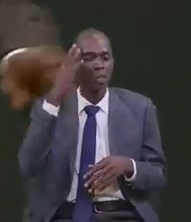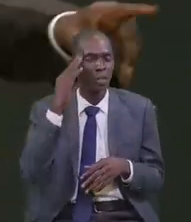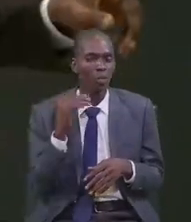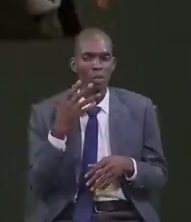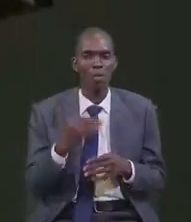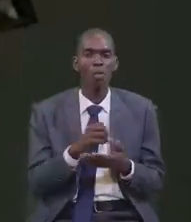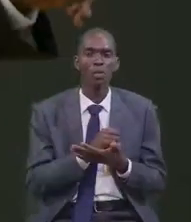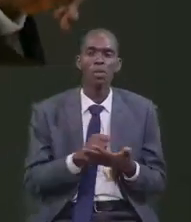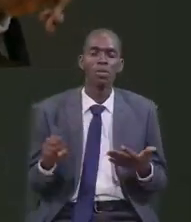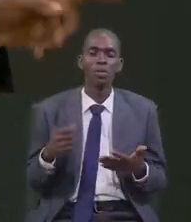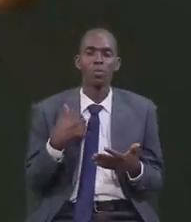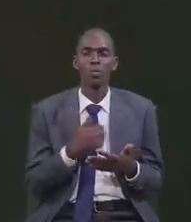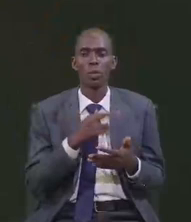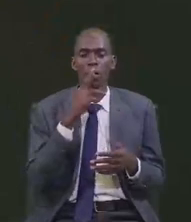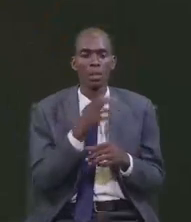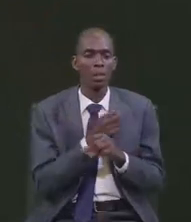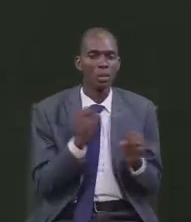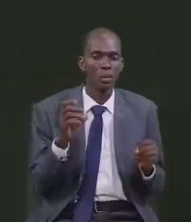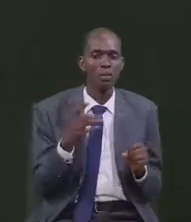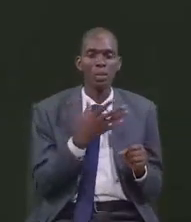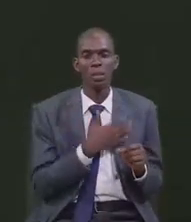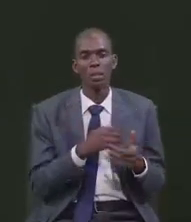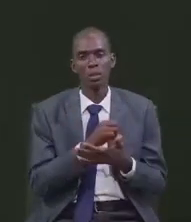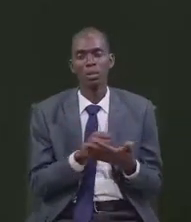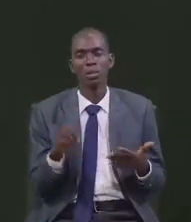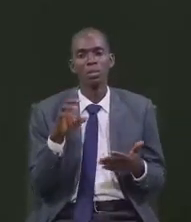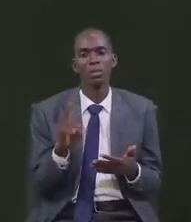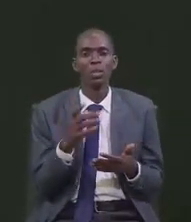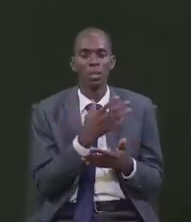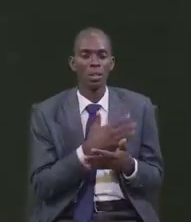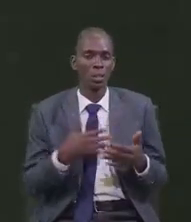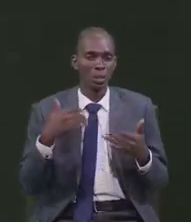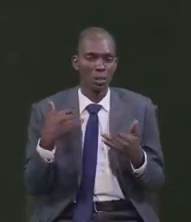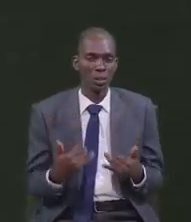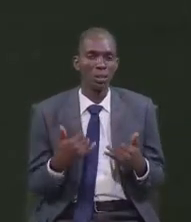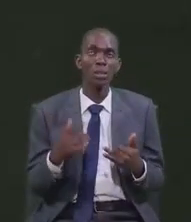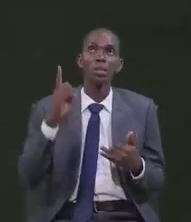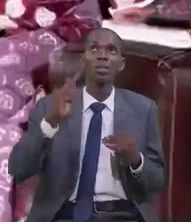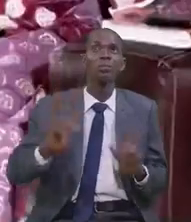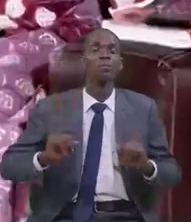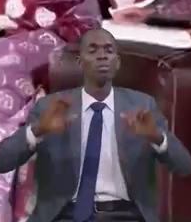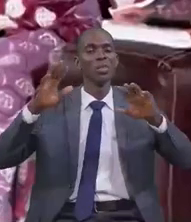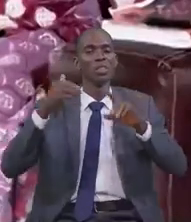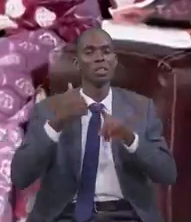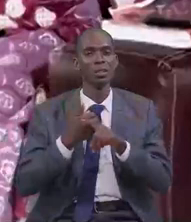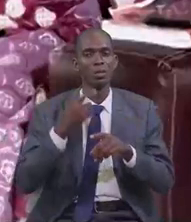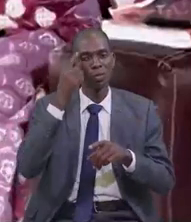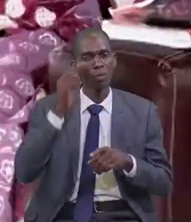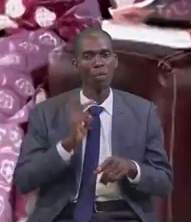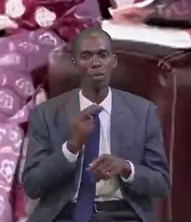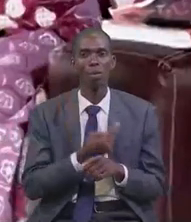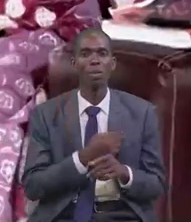sanctification. Nous sommes sauvés, nous sommes sanctifiés. Maintenant, il s'est donné lui-même pour nous afin de